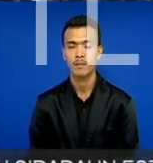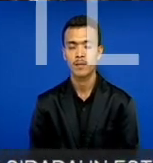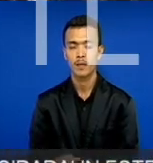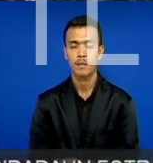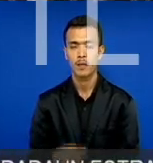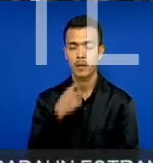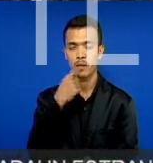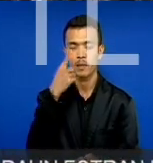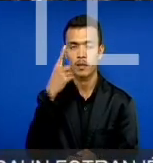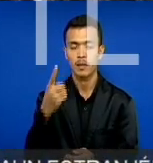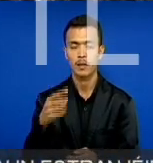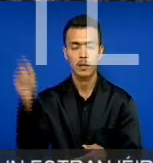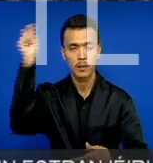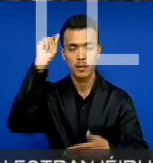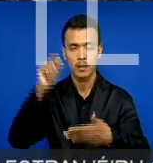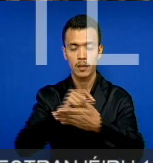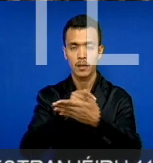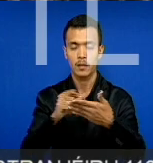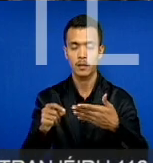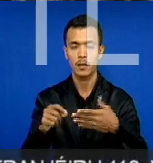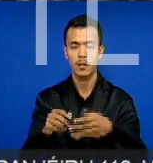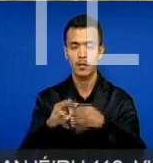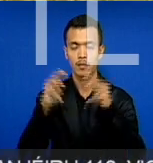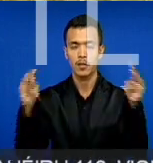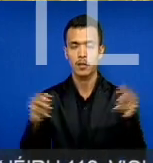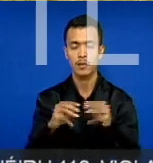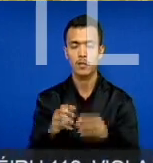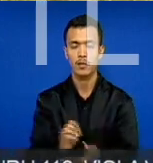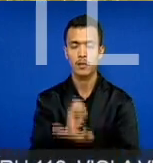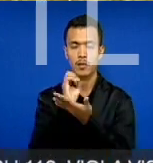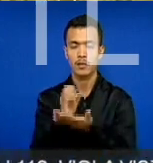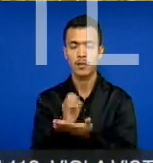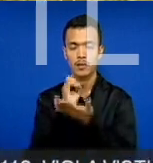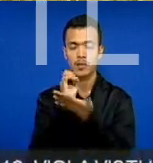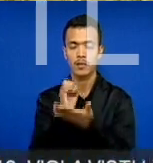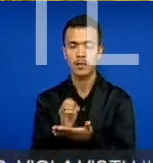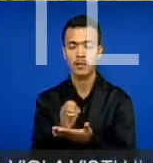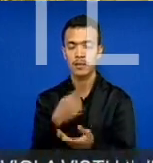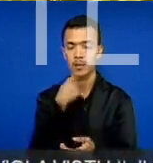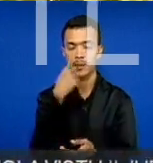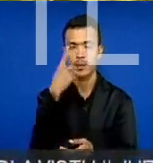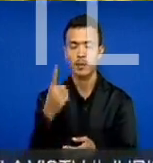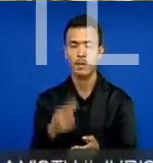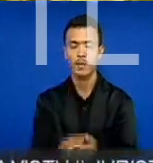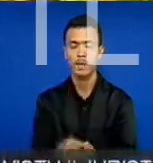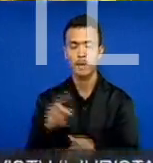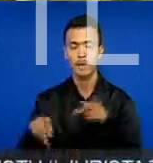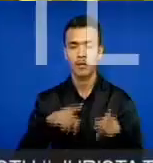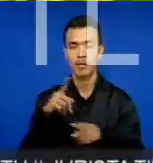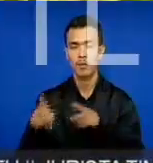Hatamba kestaungne, Sekretaria Regional Agrikultura Raioa, Filomena Sila rekonyese,